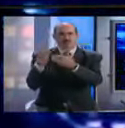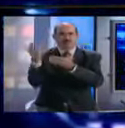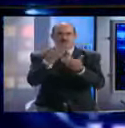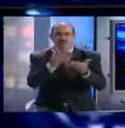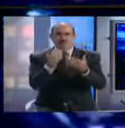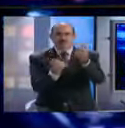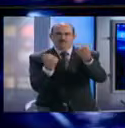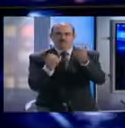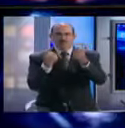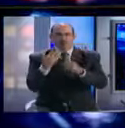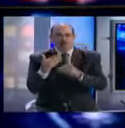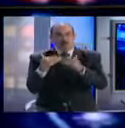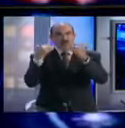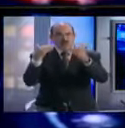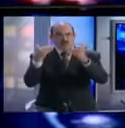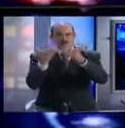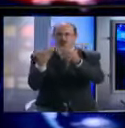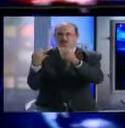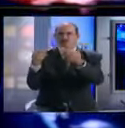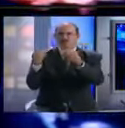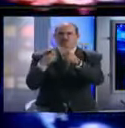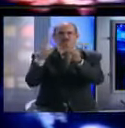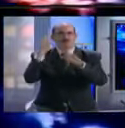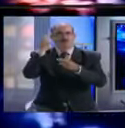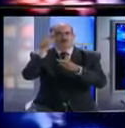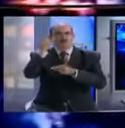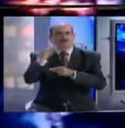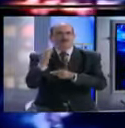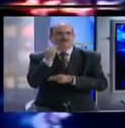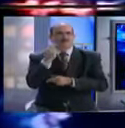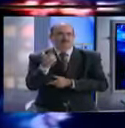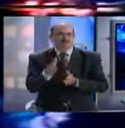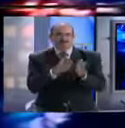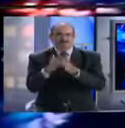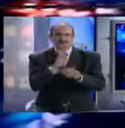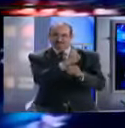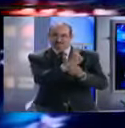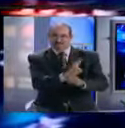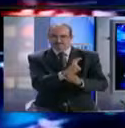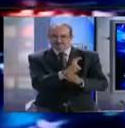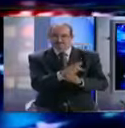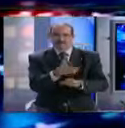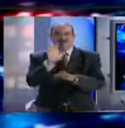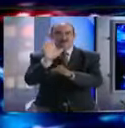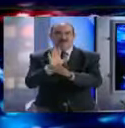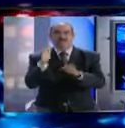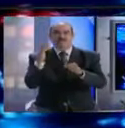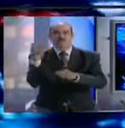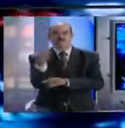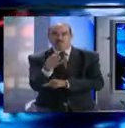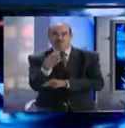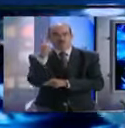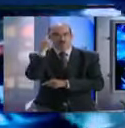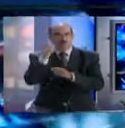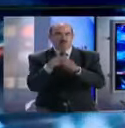التي تتجاوز هذه السعة مفتوحة بالنسبة للأفراد، تخصيص حصة قدرها 15%